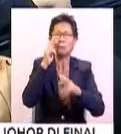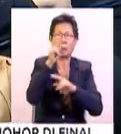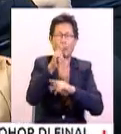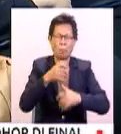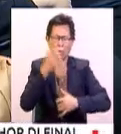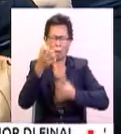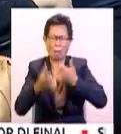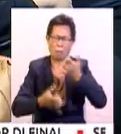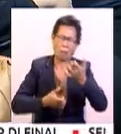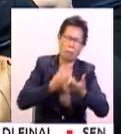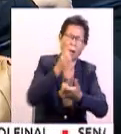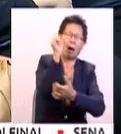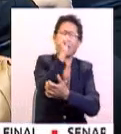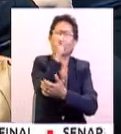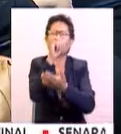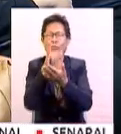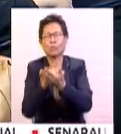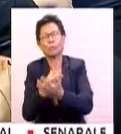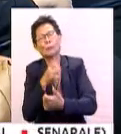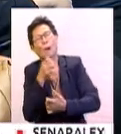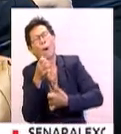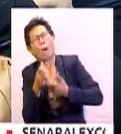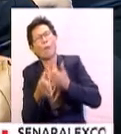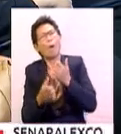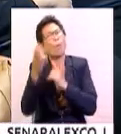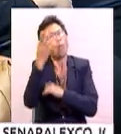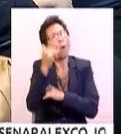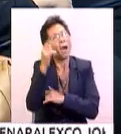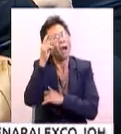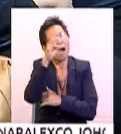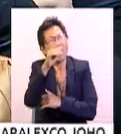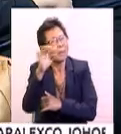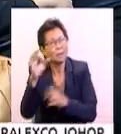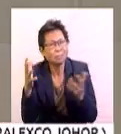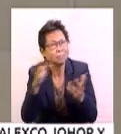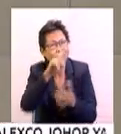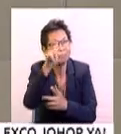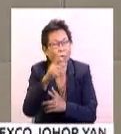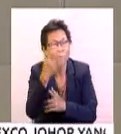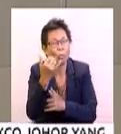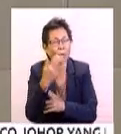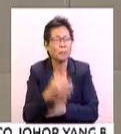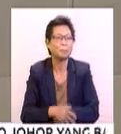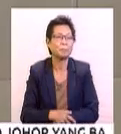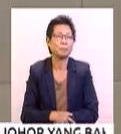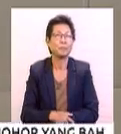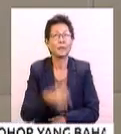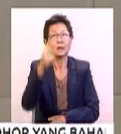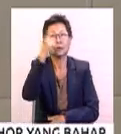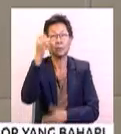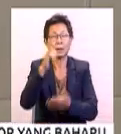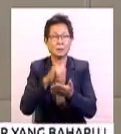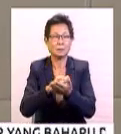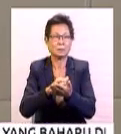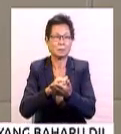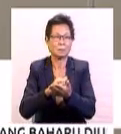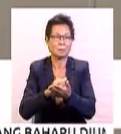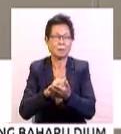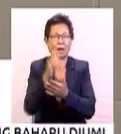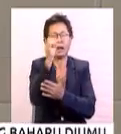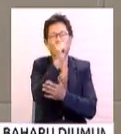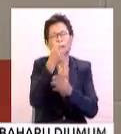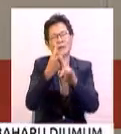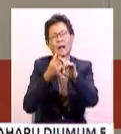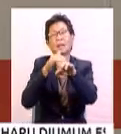ketika menyanyikan lagu tersebut. Kenapa tu Amir? Sebenarnya sebab tu datang daripada lagu tu